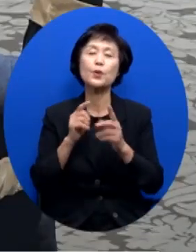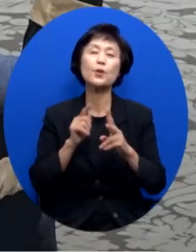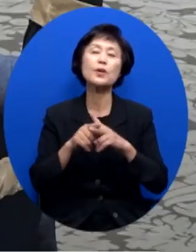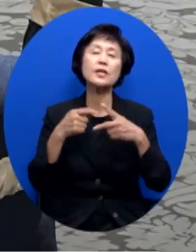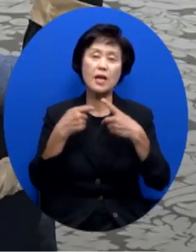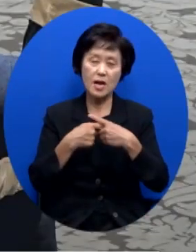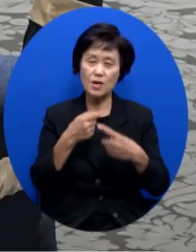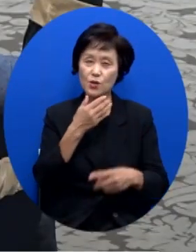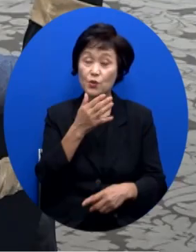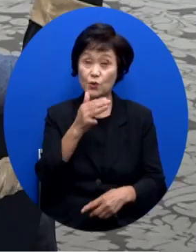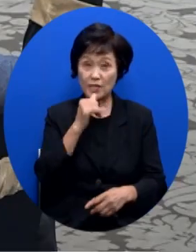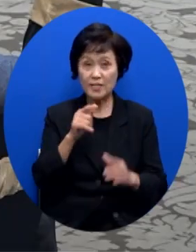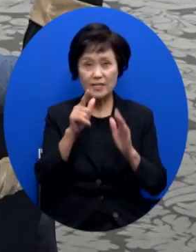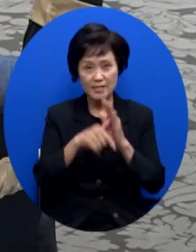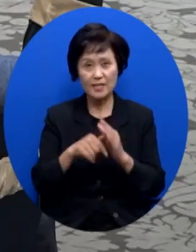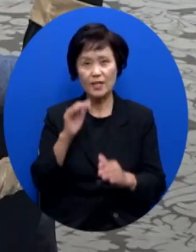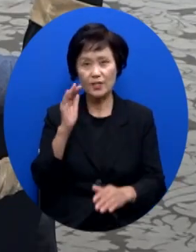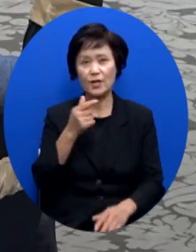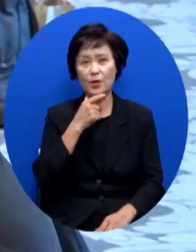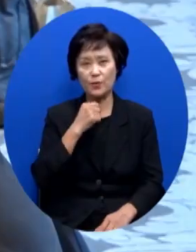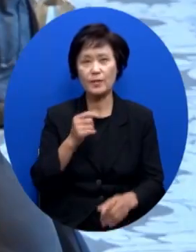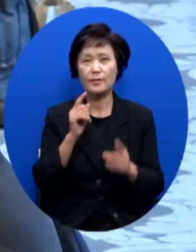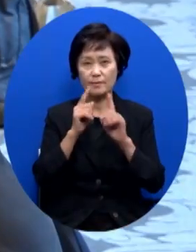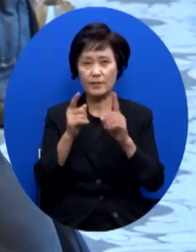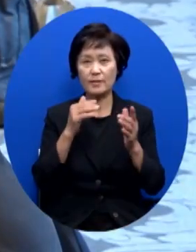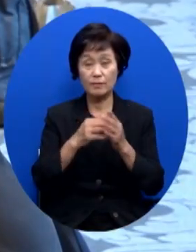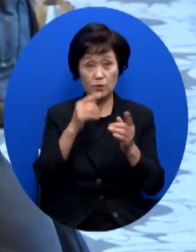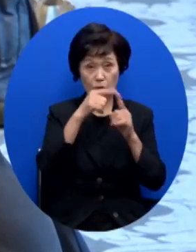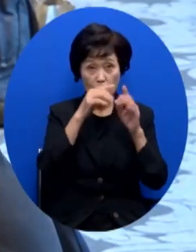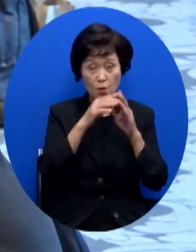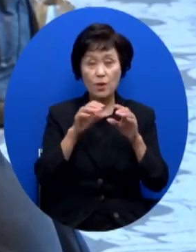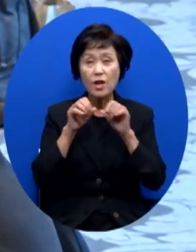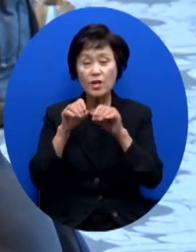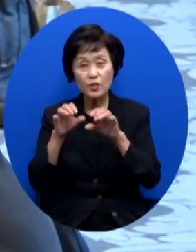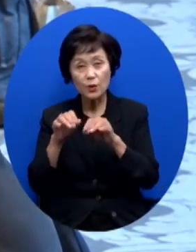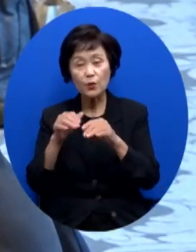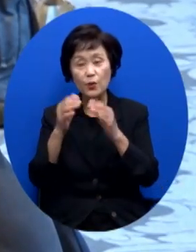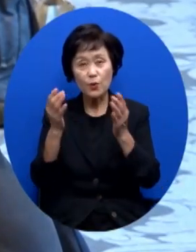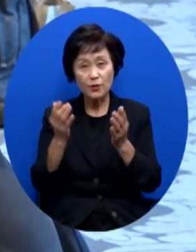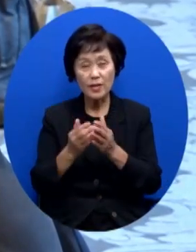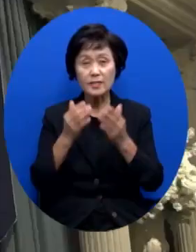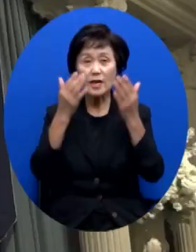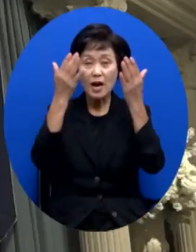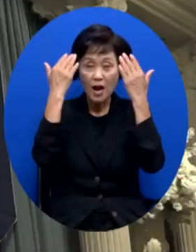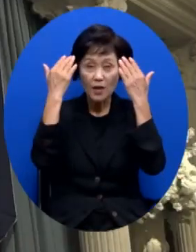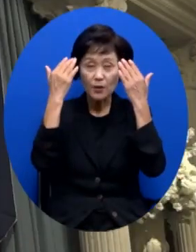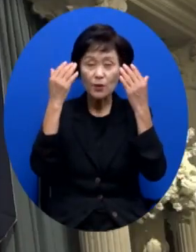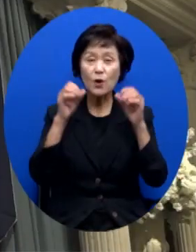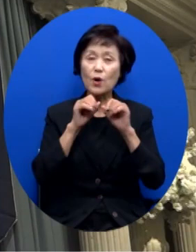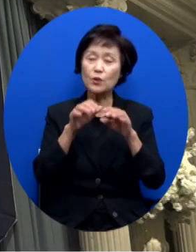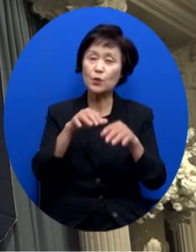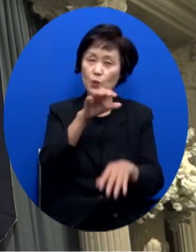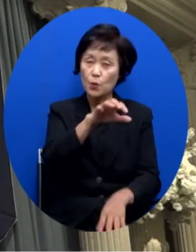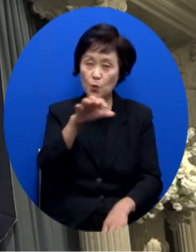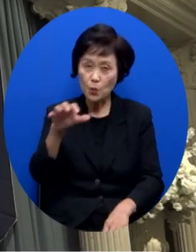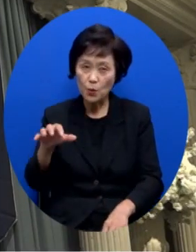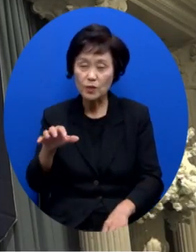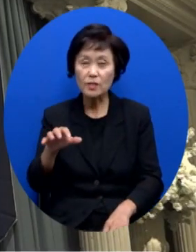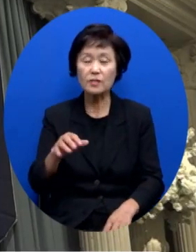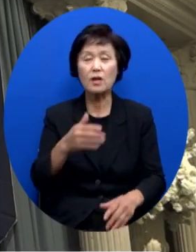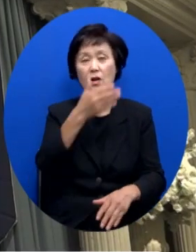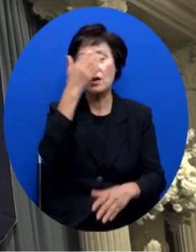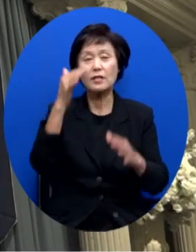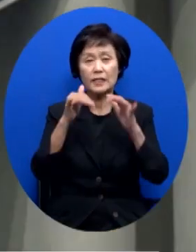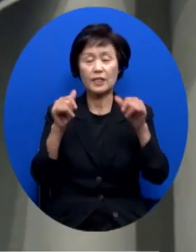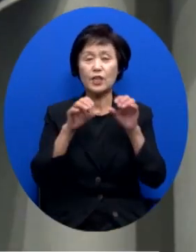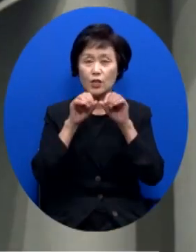시간이 되길 바란다고 밝혔습니다. 이어 교회와 선교단체, 그리고 캠퍼스 사역 현장 등 각자의 자리에서 청년